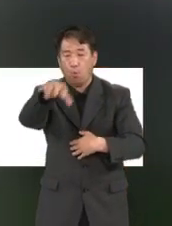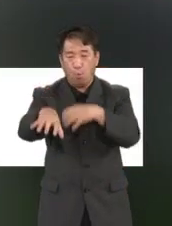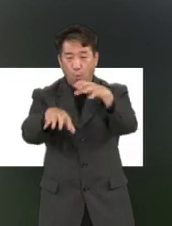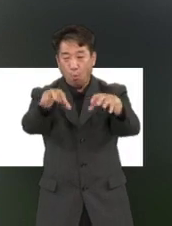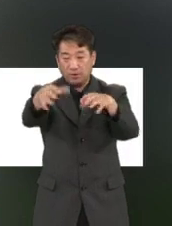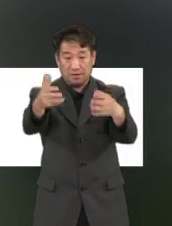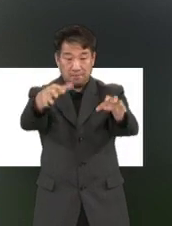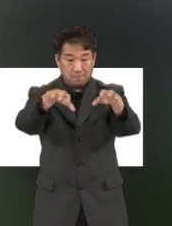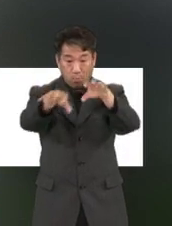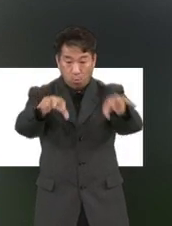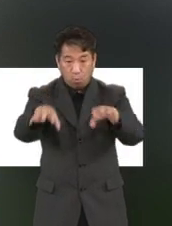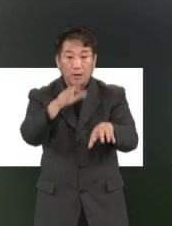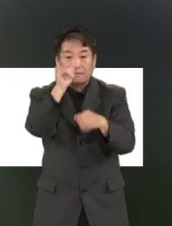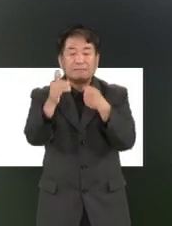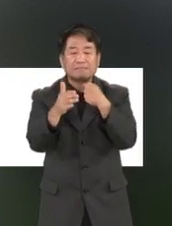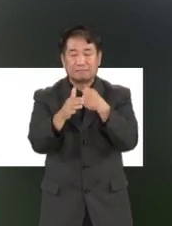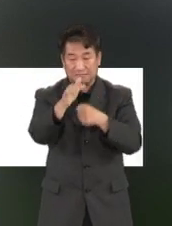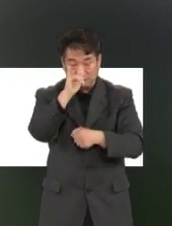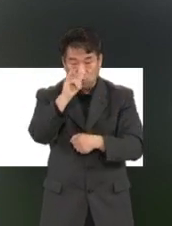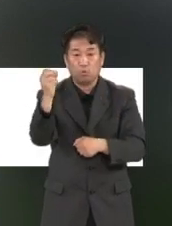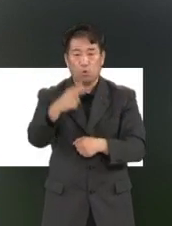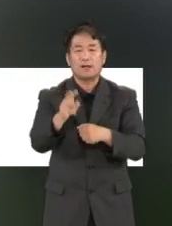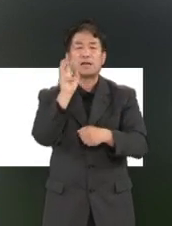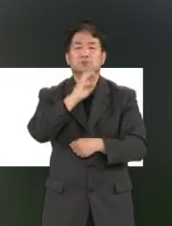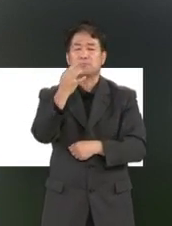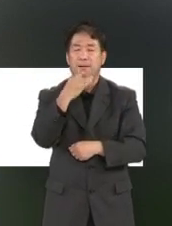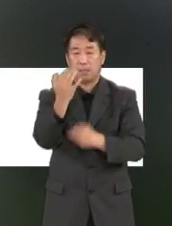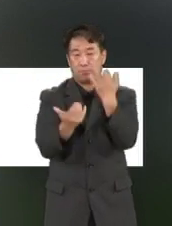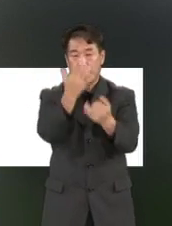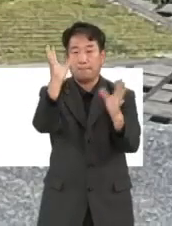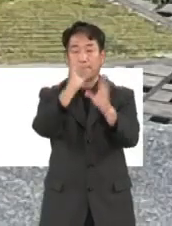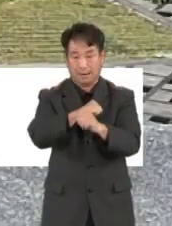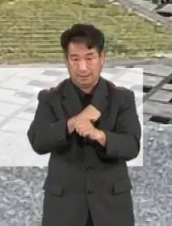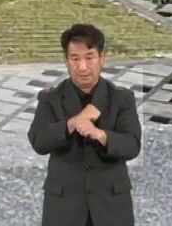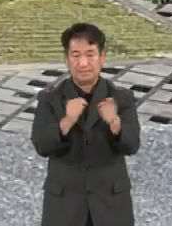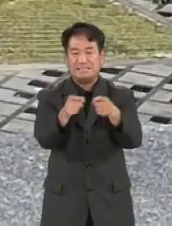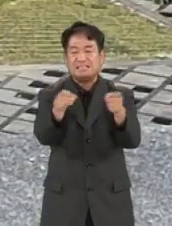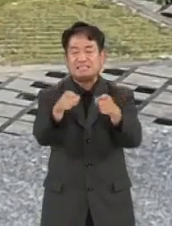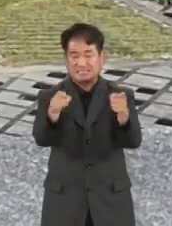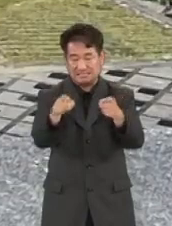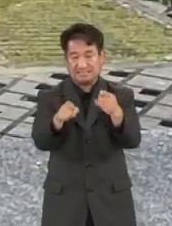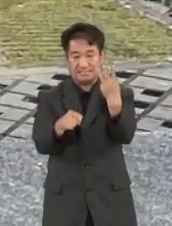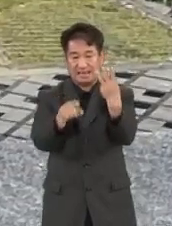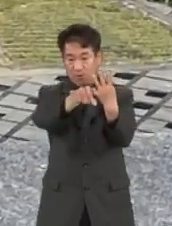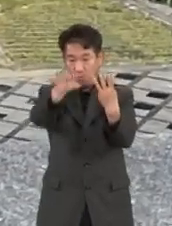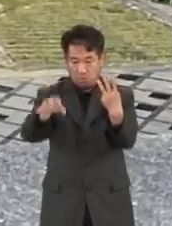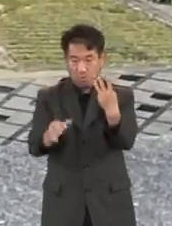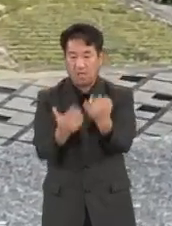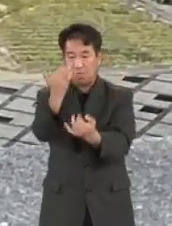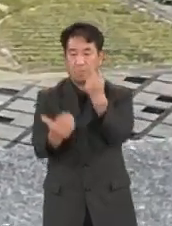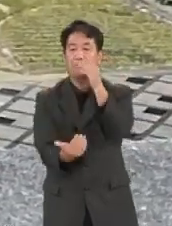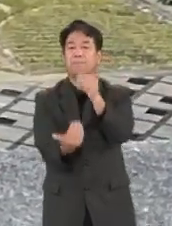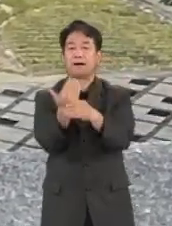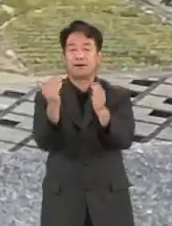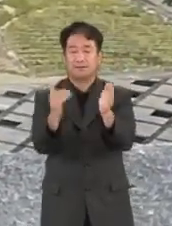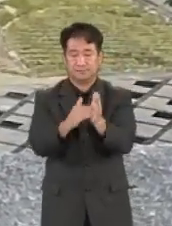부른 30여분 만에 완전히 꺼졌지만 1층 점프 세계소가 불에 타고 2층 점포도 일부